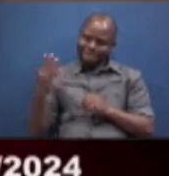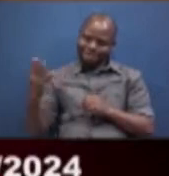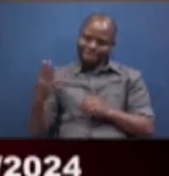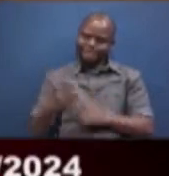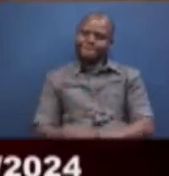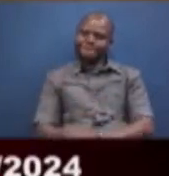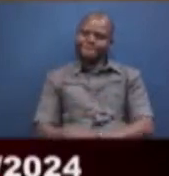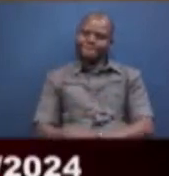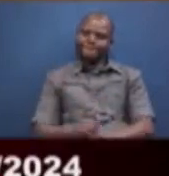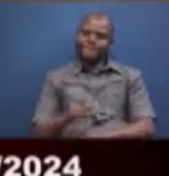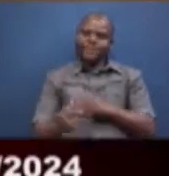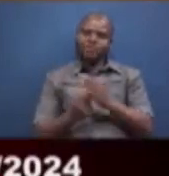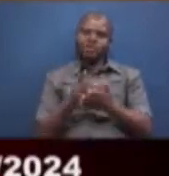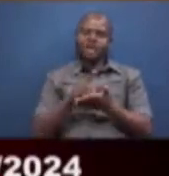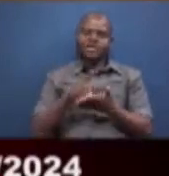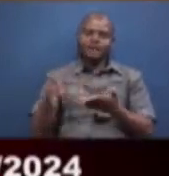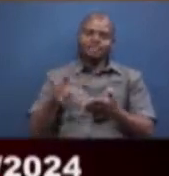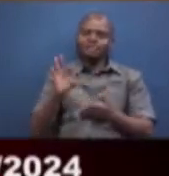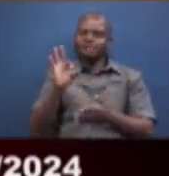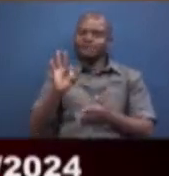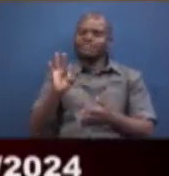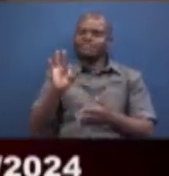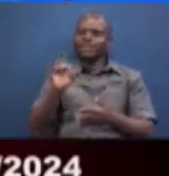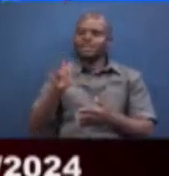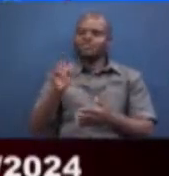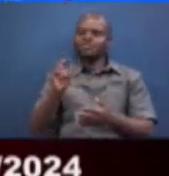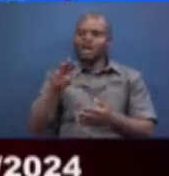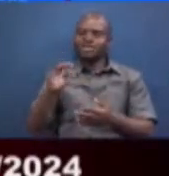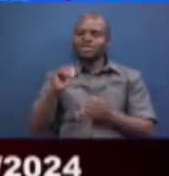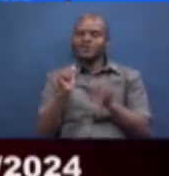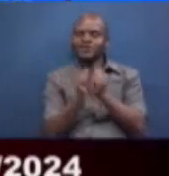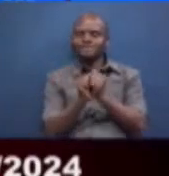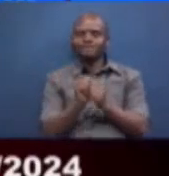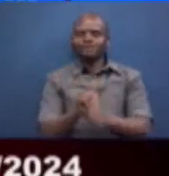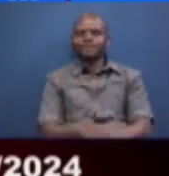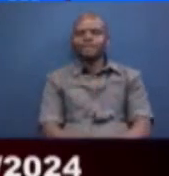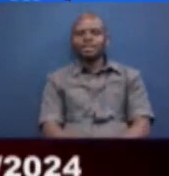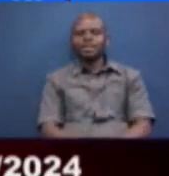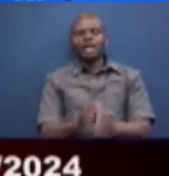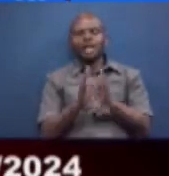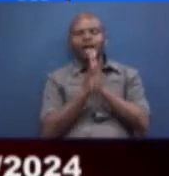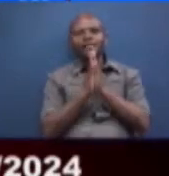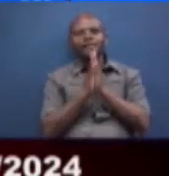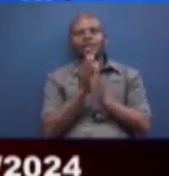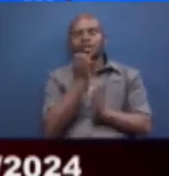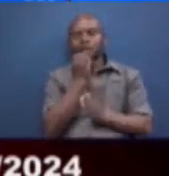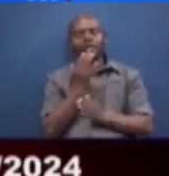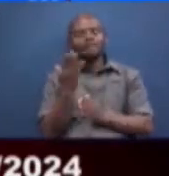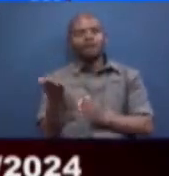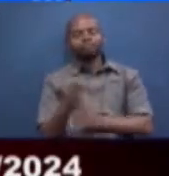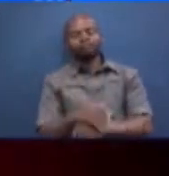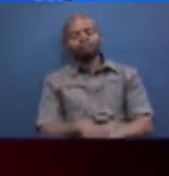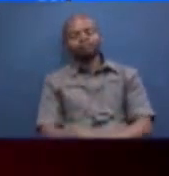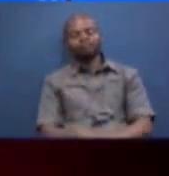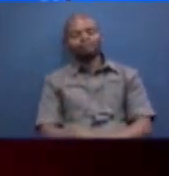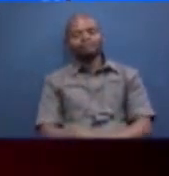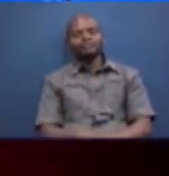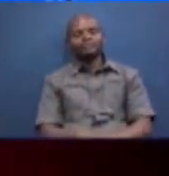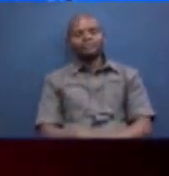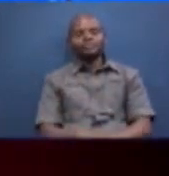2023-2024. Kutoka Dar es Salaam, Fatma Hassan, Channel 10. Asante Fatma Hassani kwa taarifa